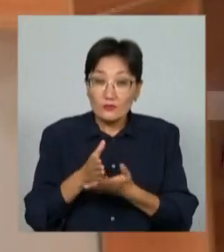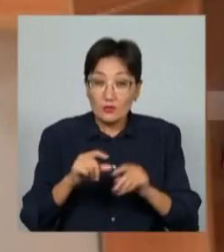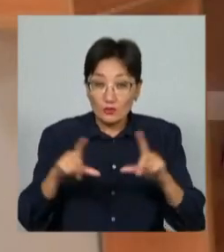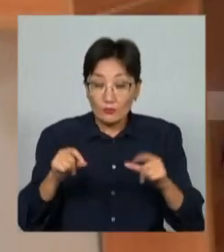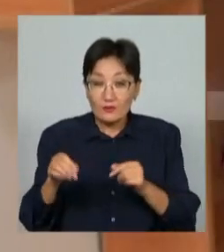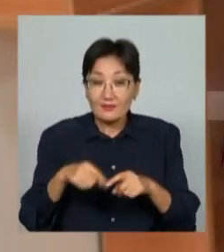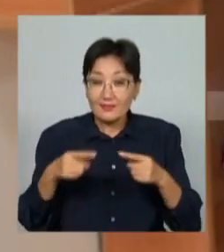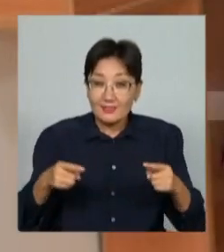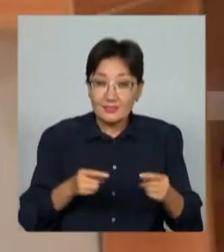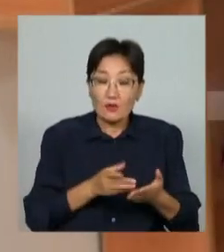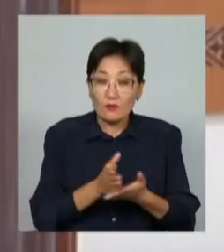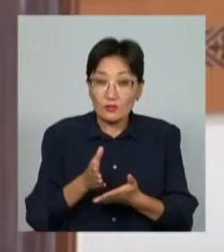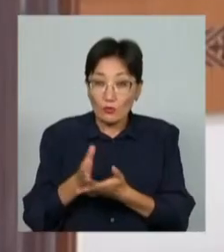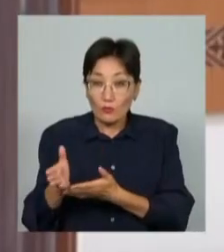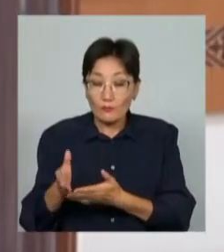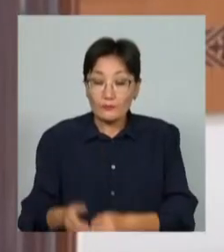из разных корпусов.